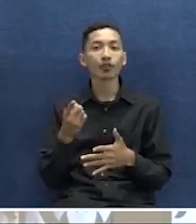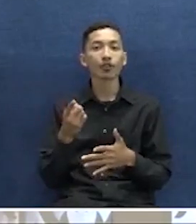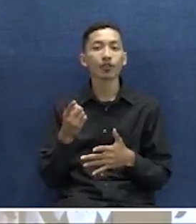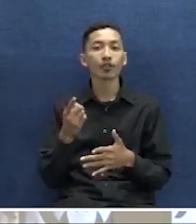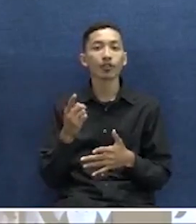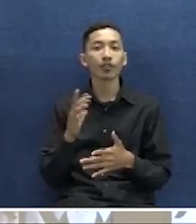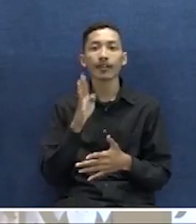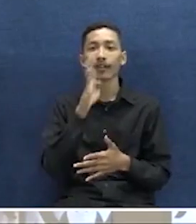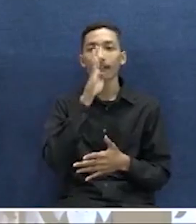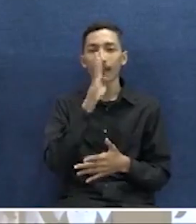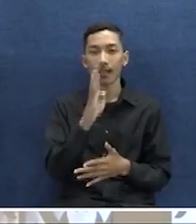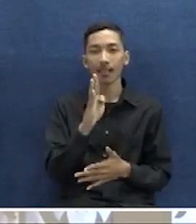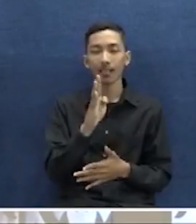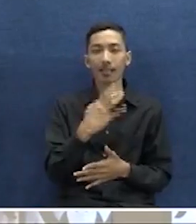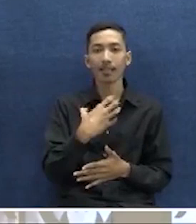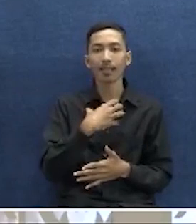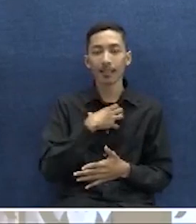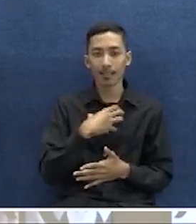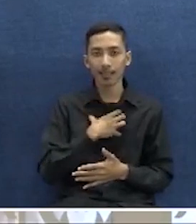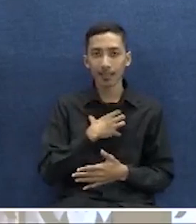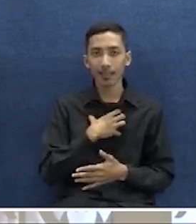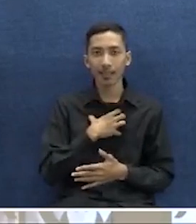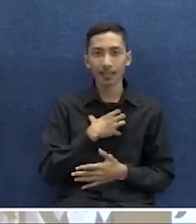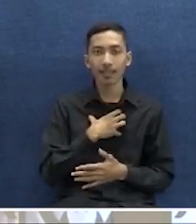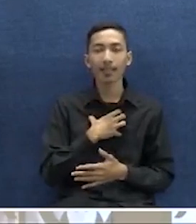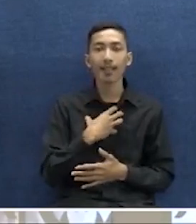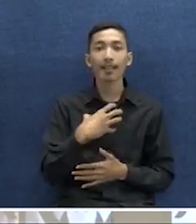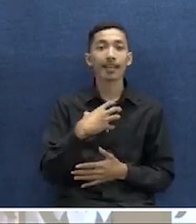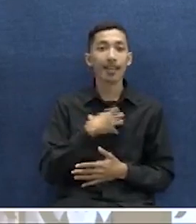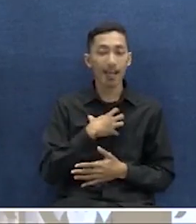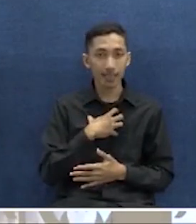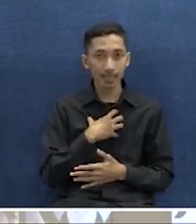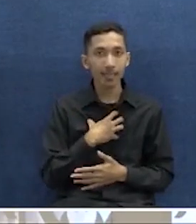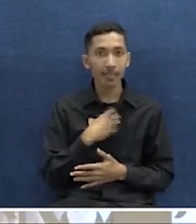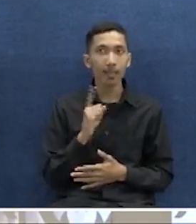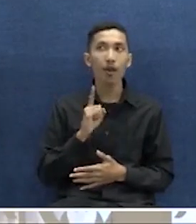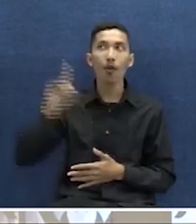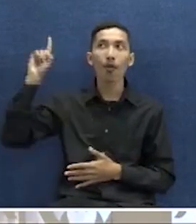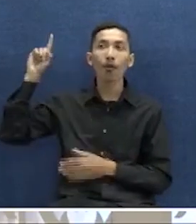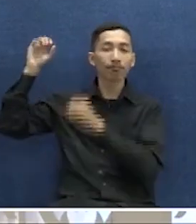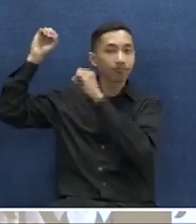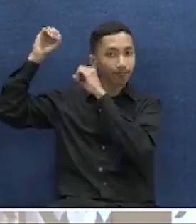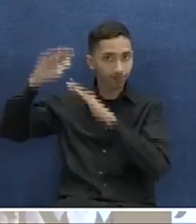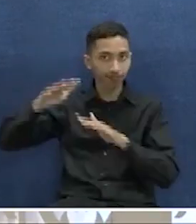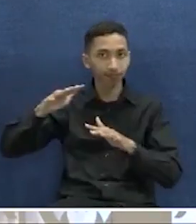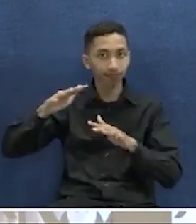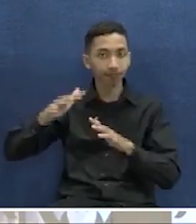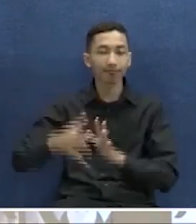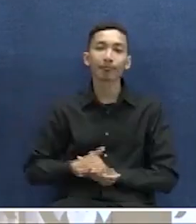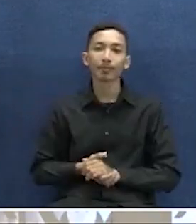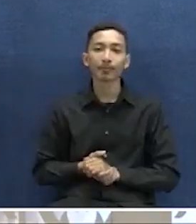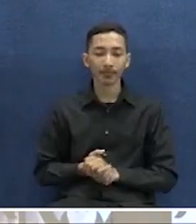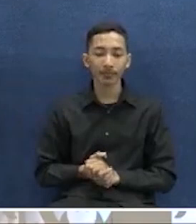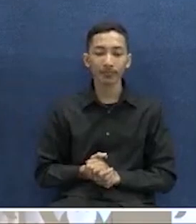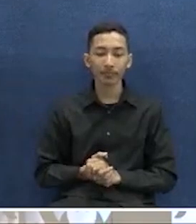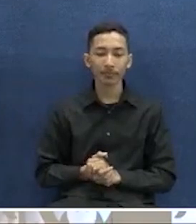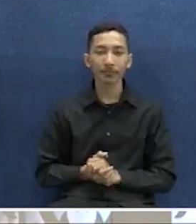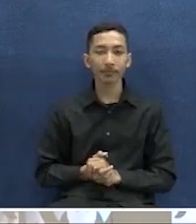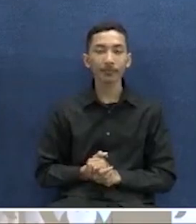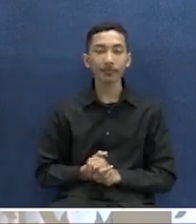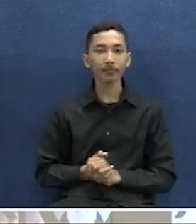luruskan niat nya adalah semata-mata untuk kita mendapatkan keberkahan dari Allah subhanahuwata'ala ya kalau teman-teman